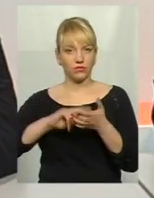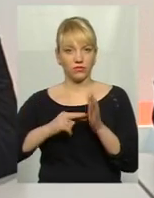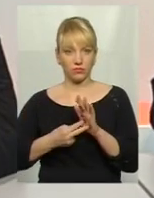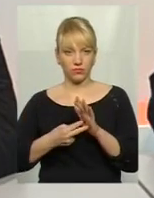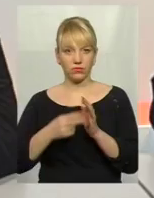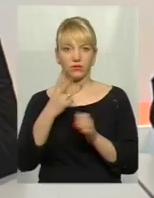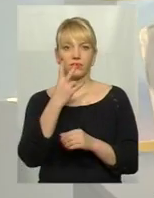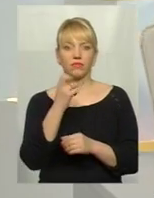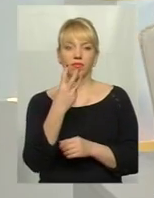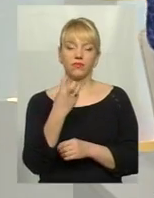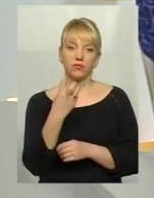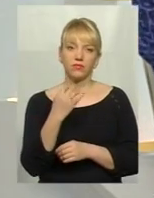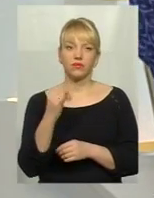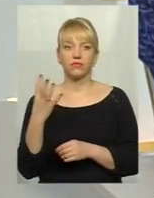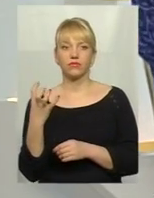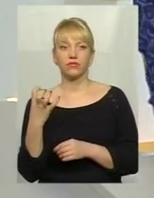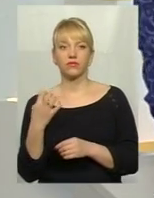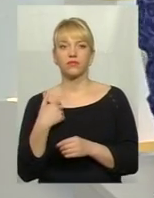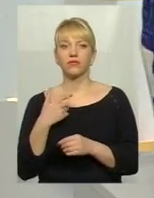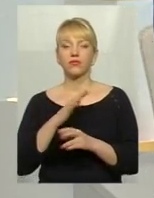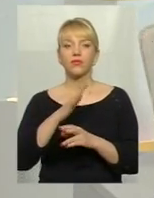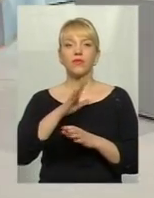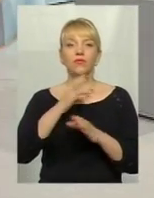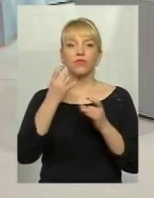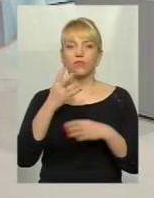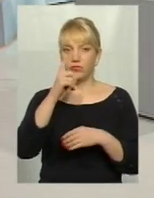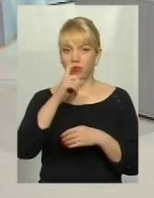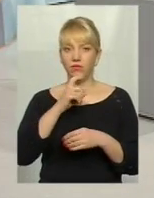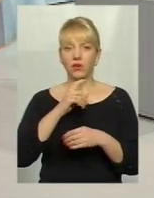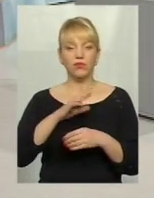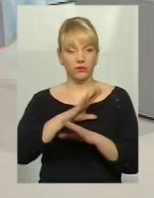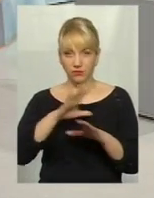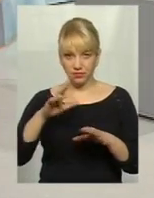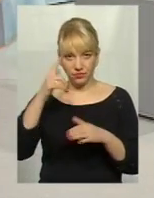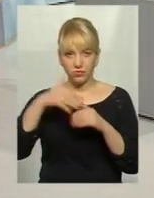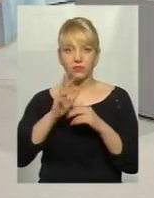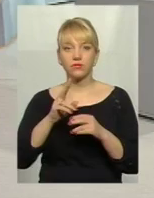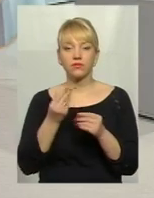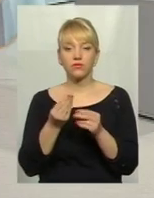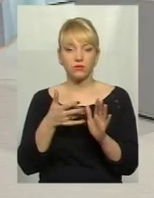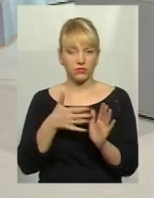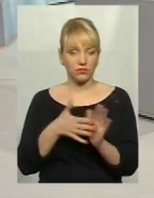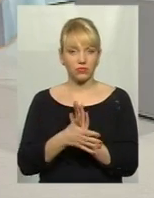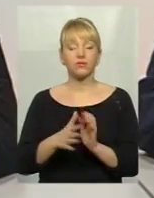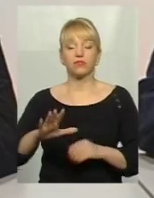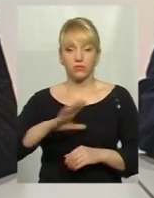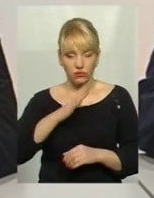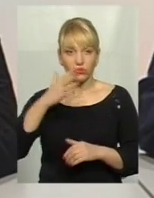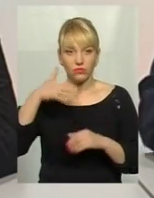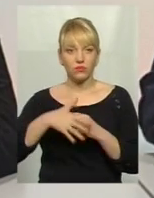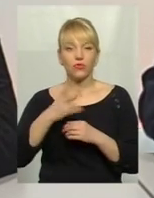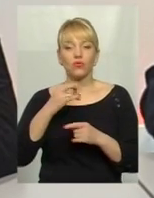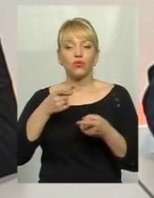Просто не було розуміння, як це можна було ці кошти знов же реалізувати. Було розуміння, але насправді для того, щоб їх знов